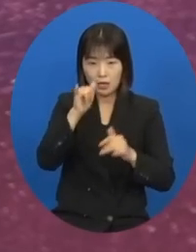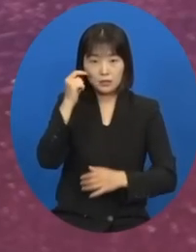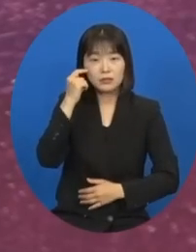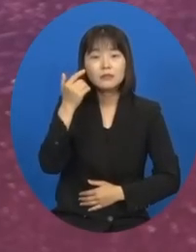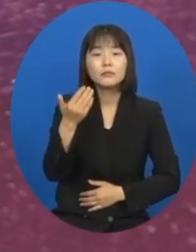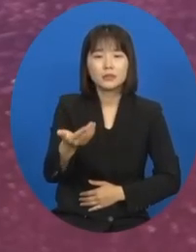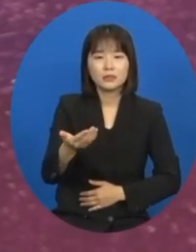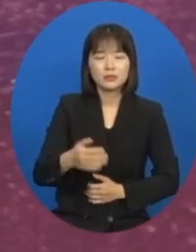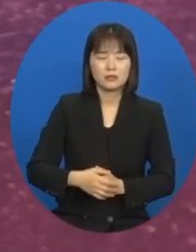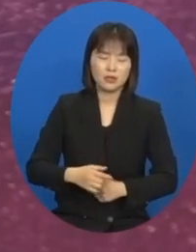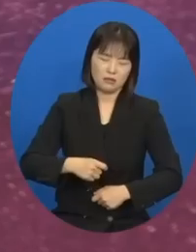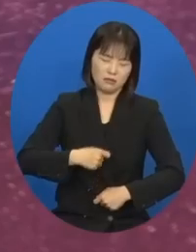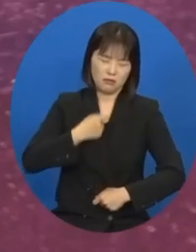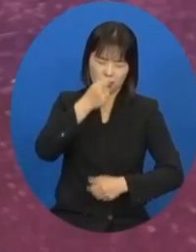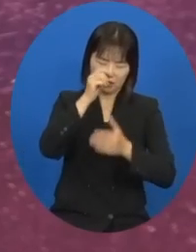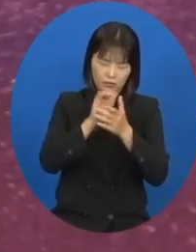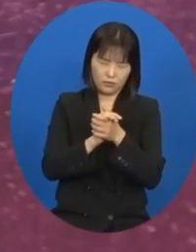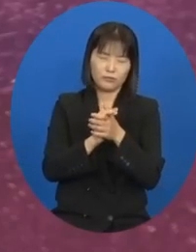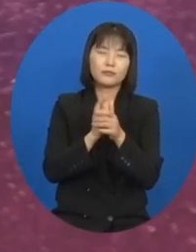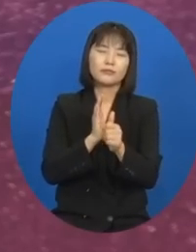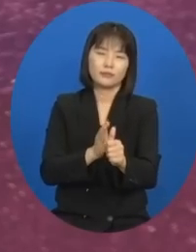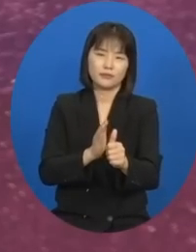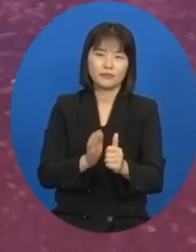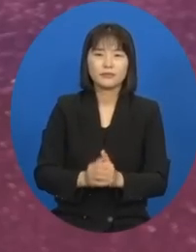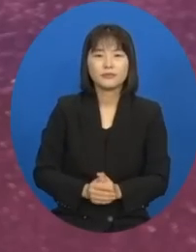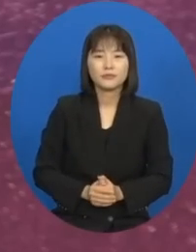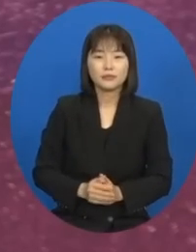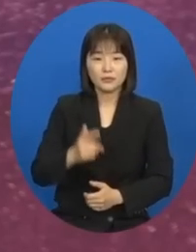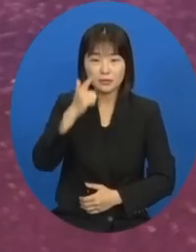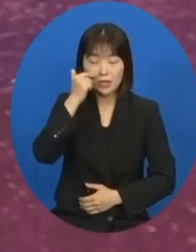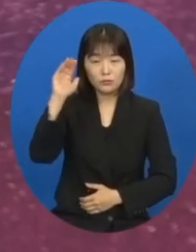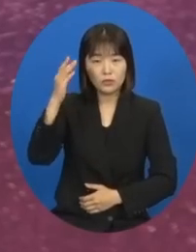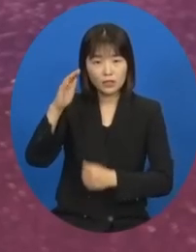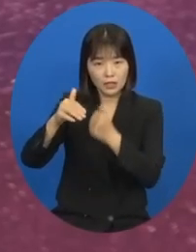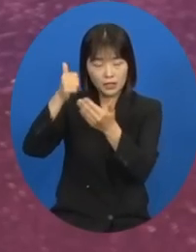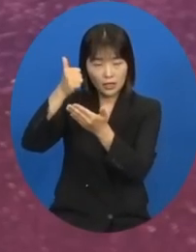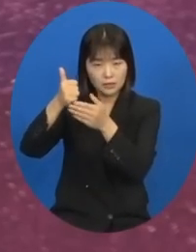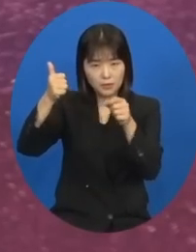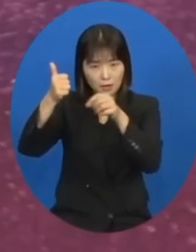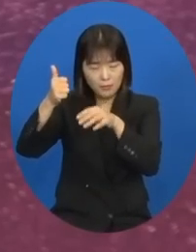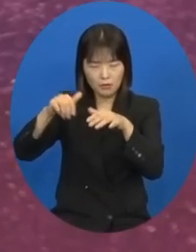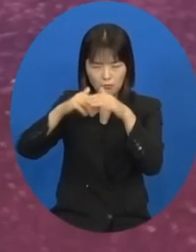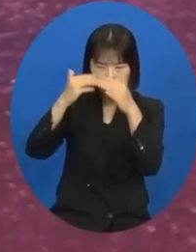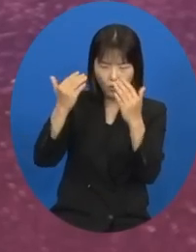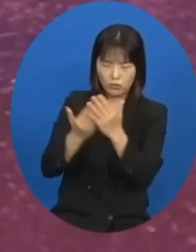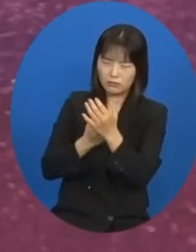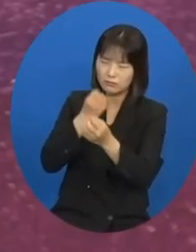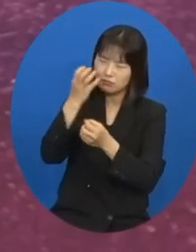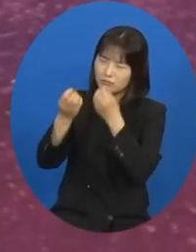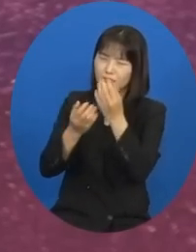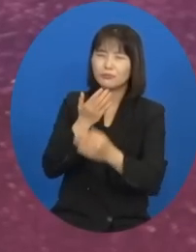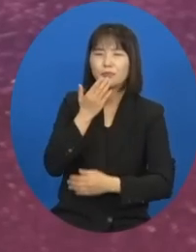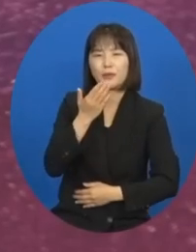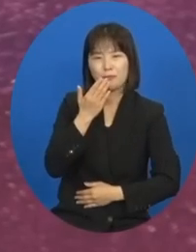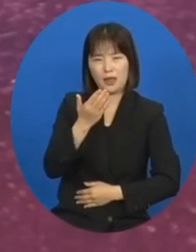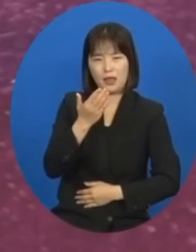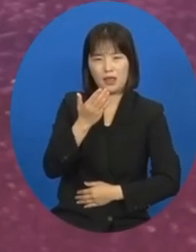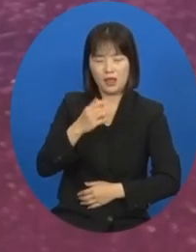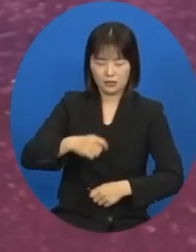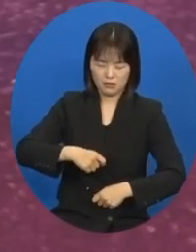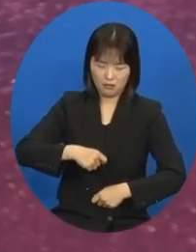정직하게 기도하세요 아버지 되신 하나님 앞에는 우리가 모든 것을 이야기할 수 있어요 정직하게